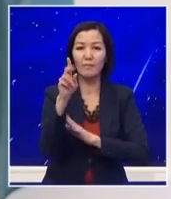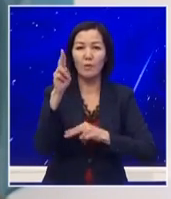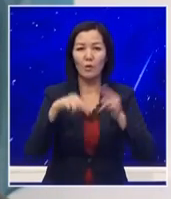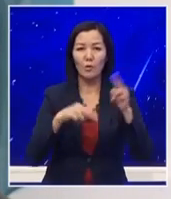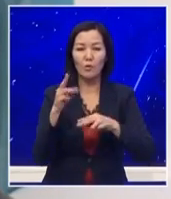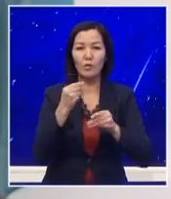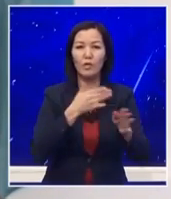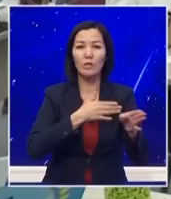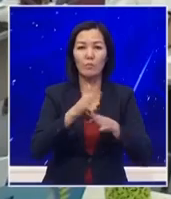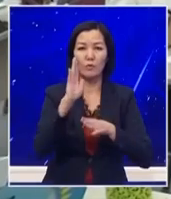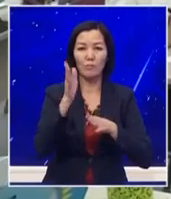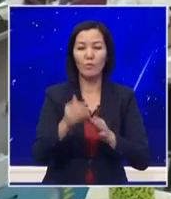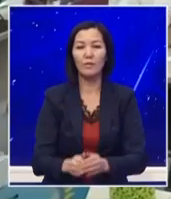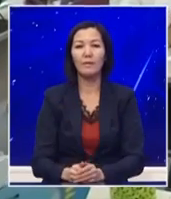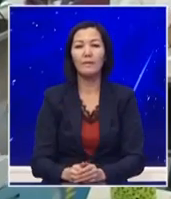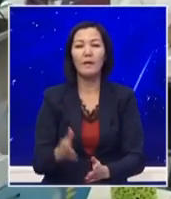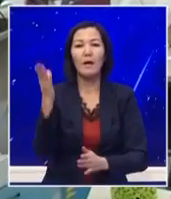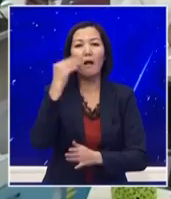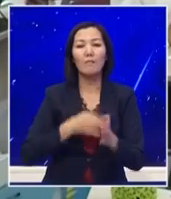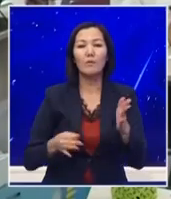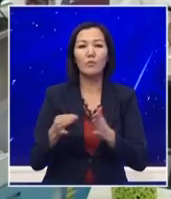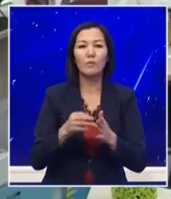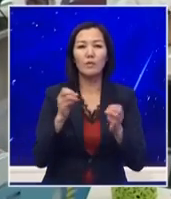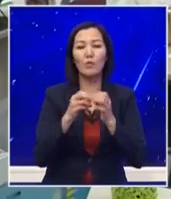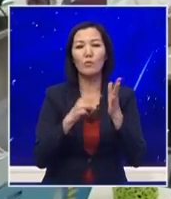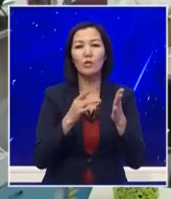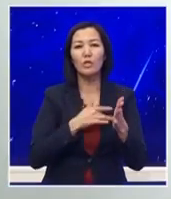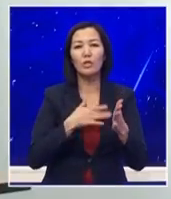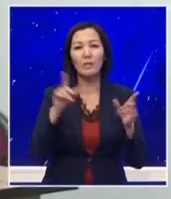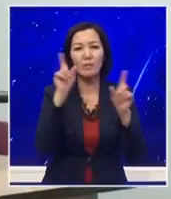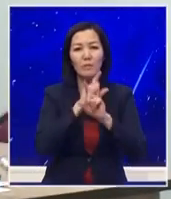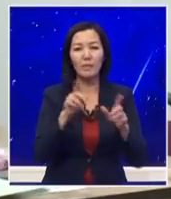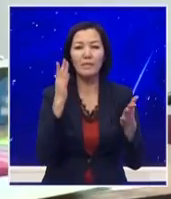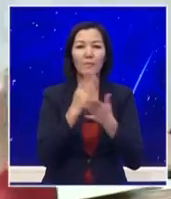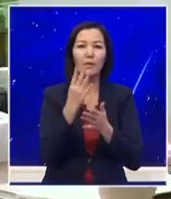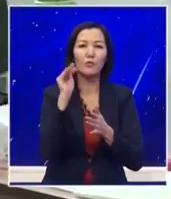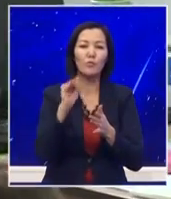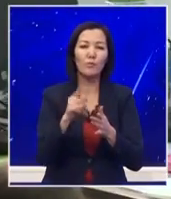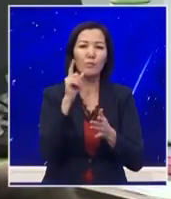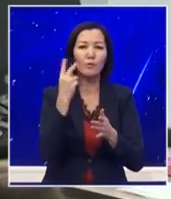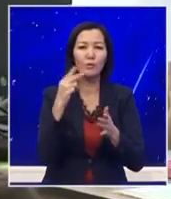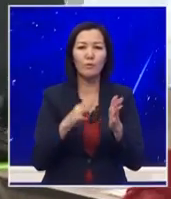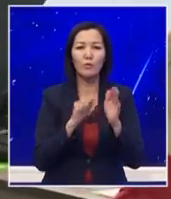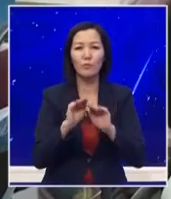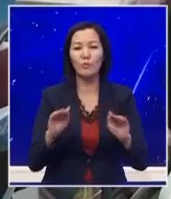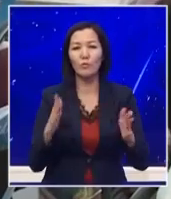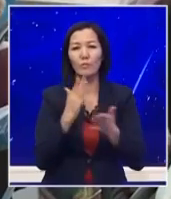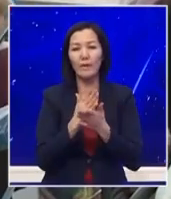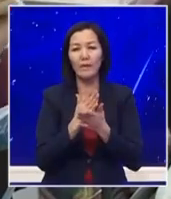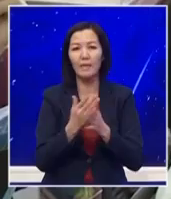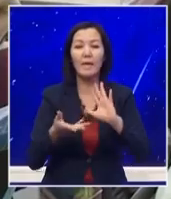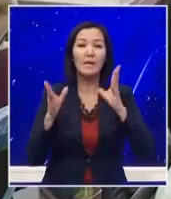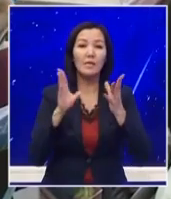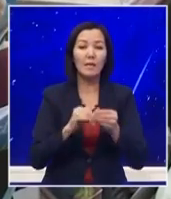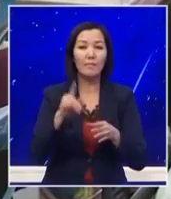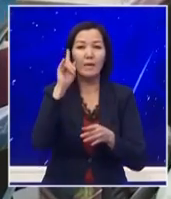жұмыстарына қаражат бөлінетін болады. Алматы облысында бүгінгі күні 17 жекеменшік мектеп бар. Оларда 4129 оқушы оқытылуда. Жалпы